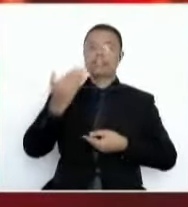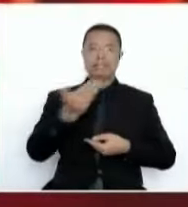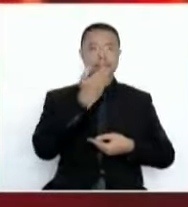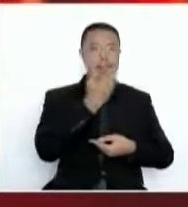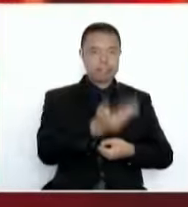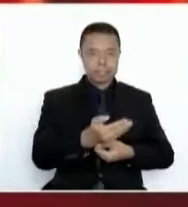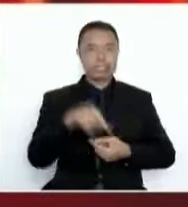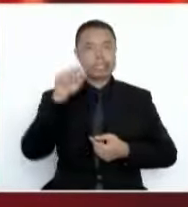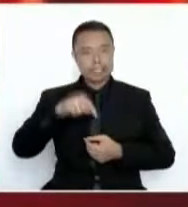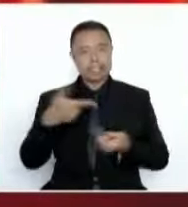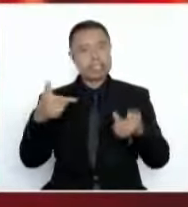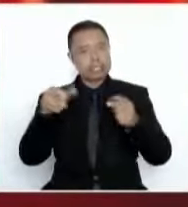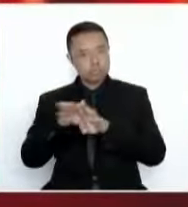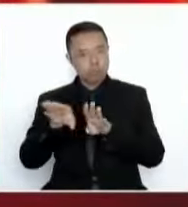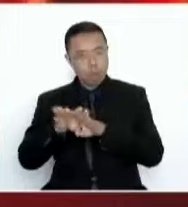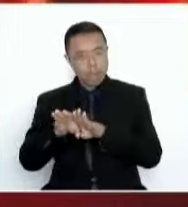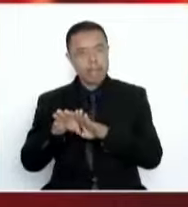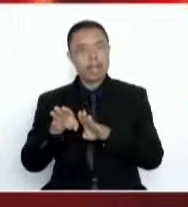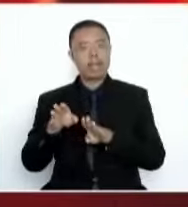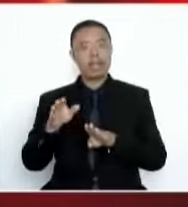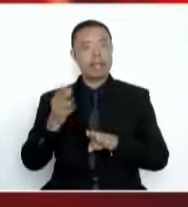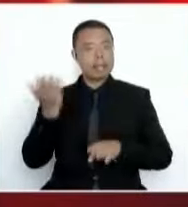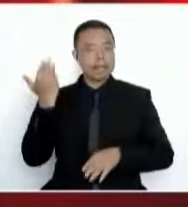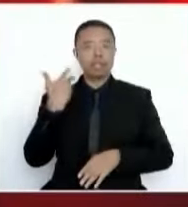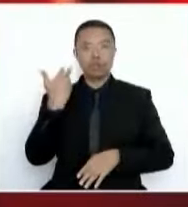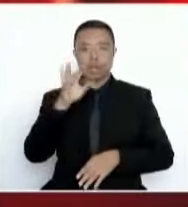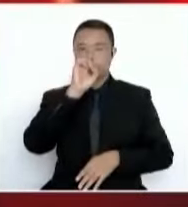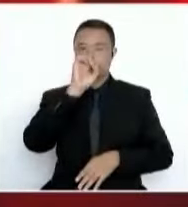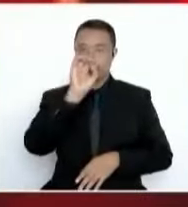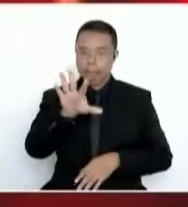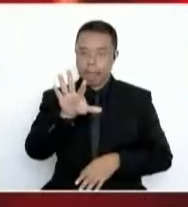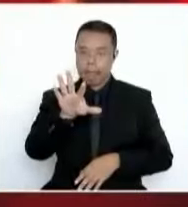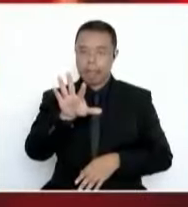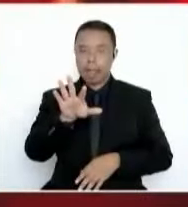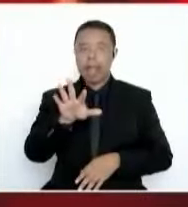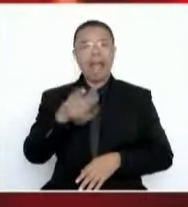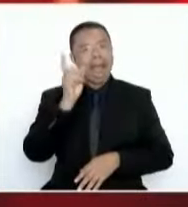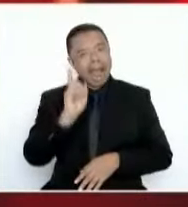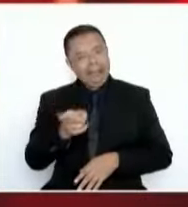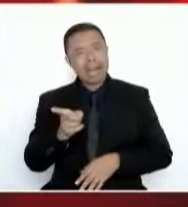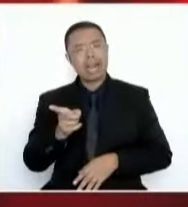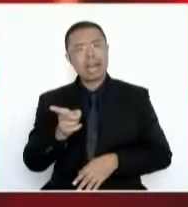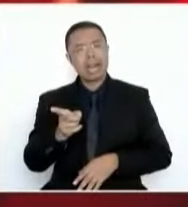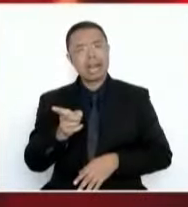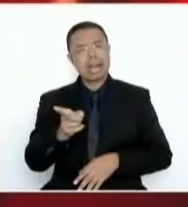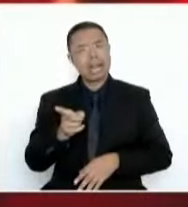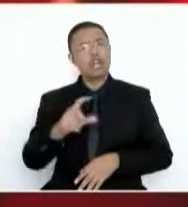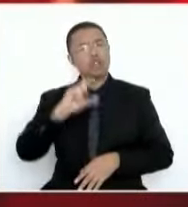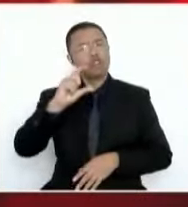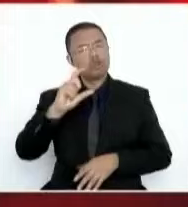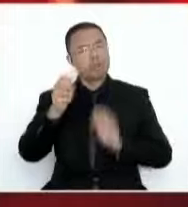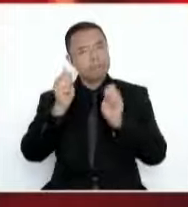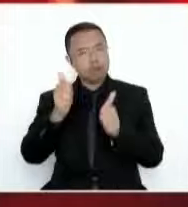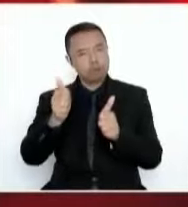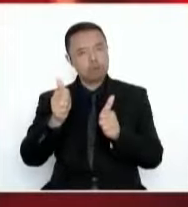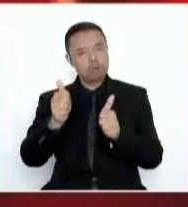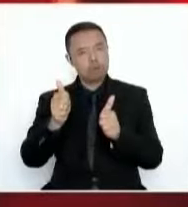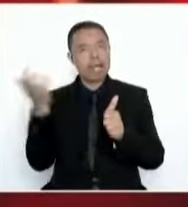ini seiring ya dengan apa yang tadi kami sampaikan dan ada hal yang EE cukup menarik ya